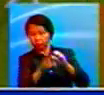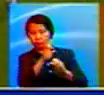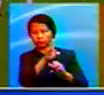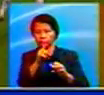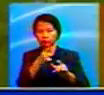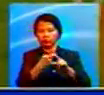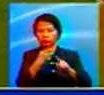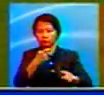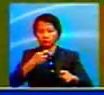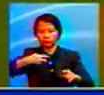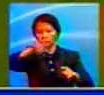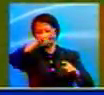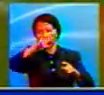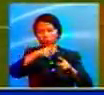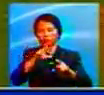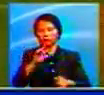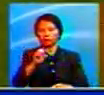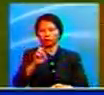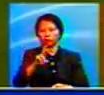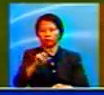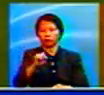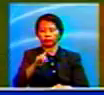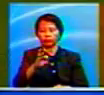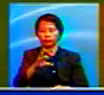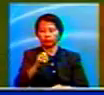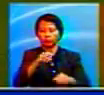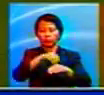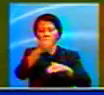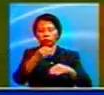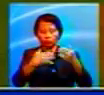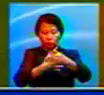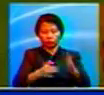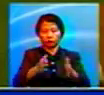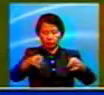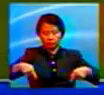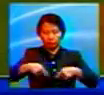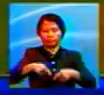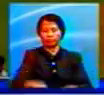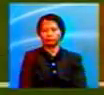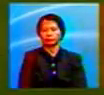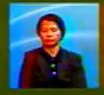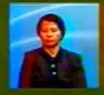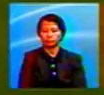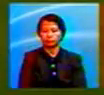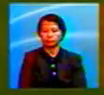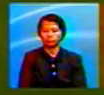ke-71 hasil rembatan deras Dilshod Sharafidov di luar kotak penalti.